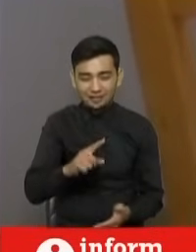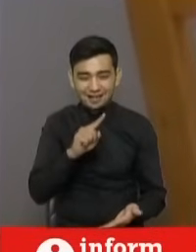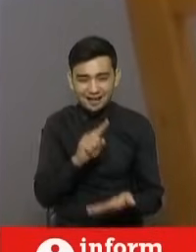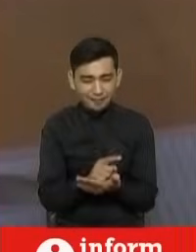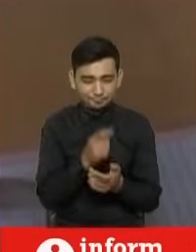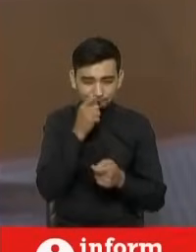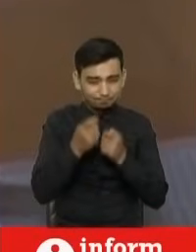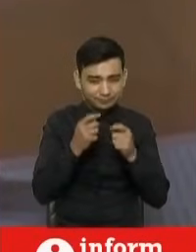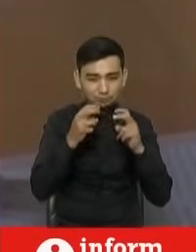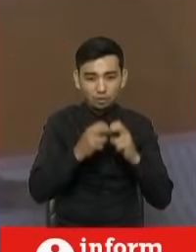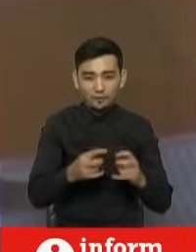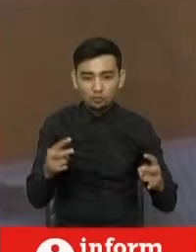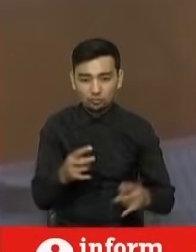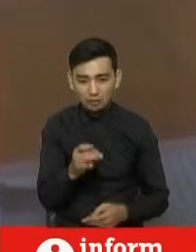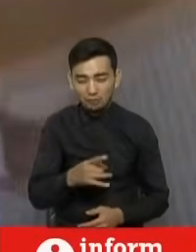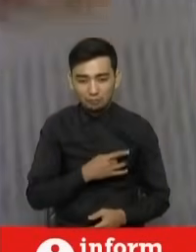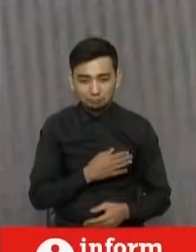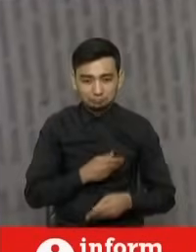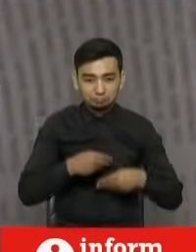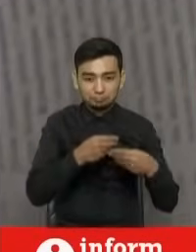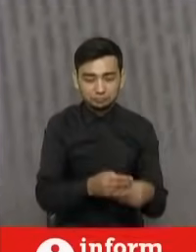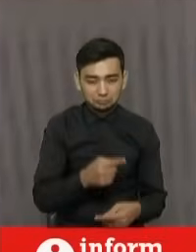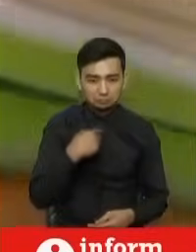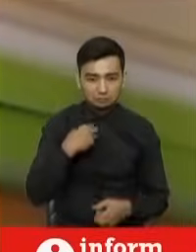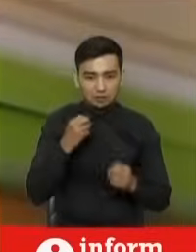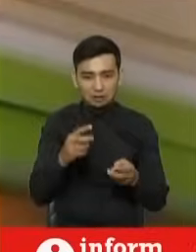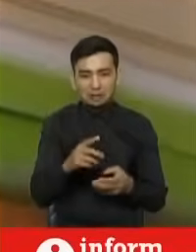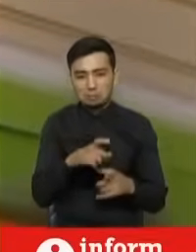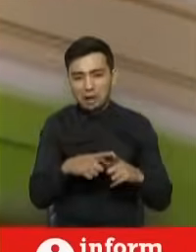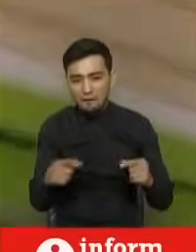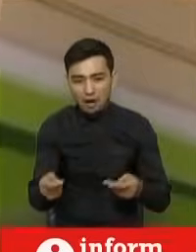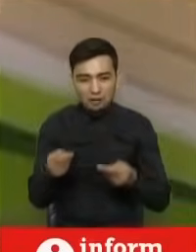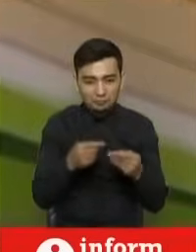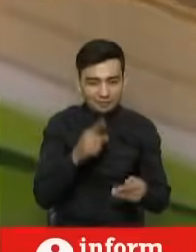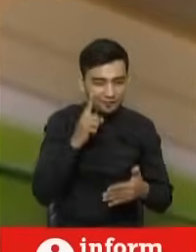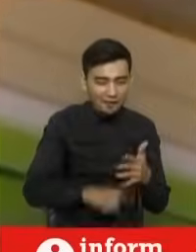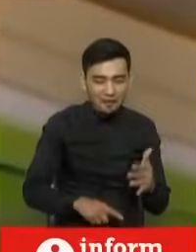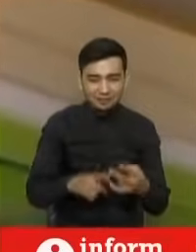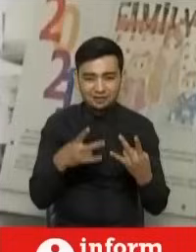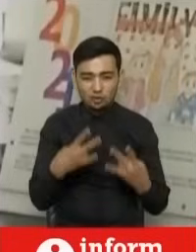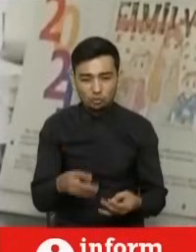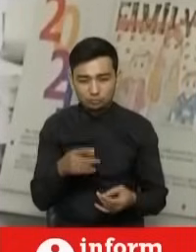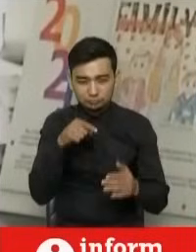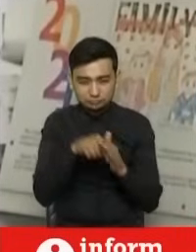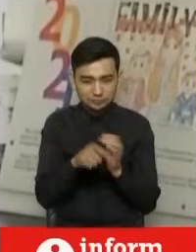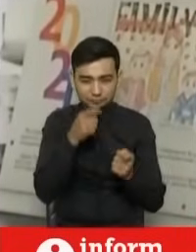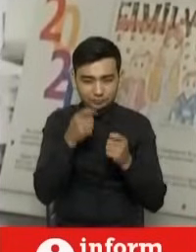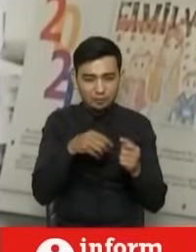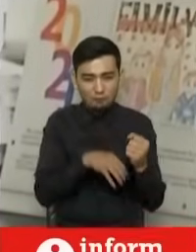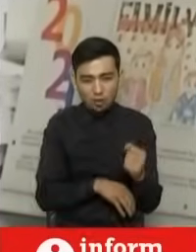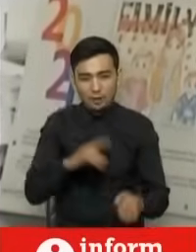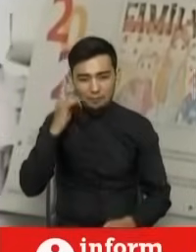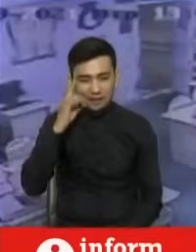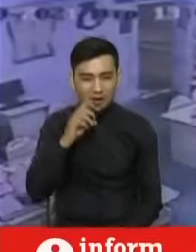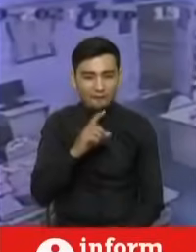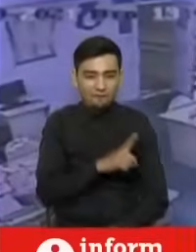щепетильном вопросе нужно уходить от бюрократии и не доверять справкам, а отдавать детей в приемные семьи только после осмотра у